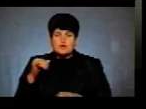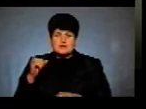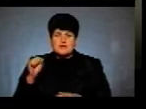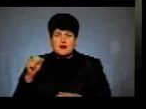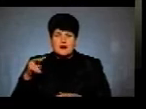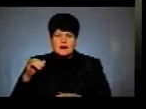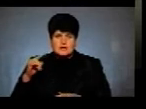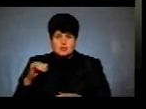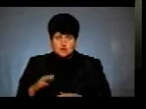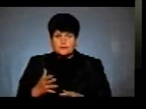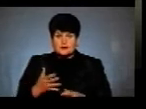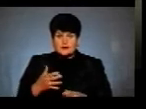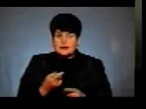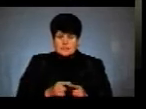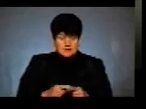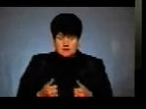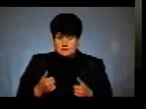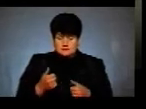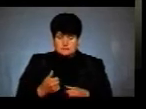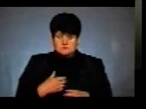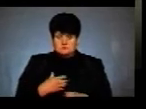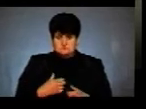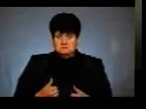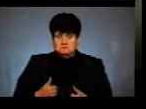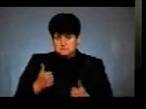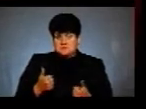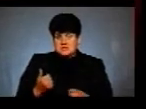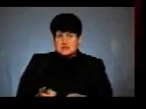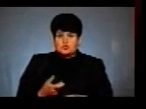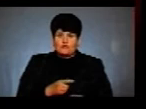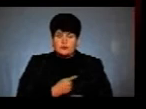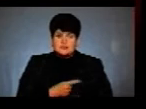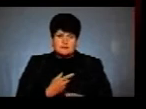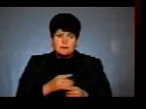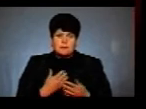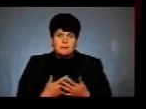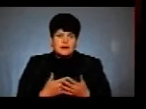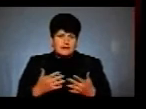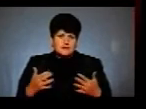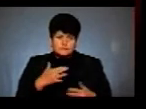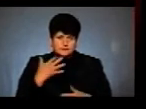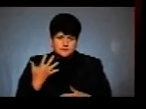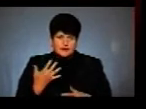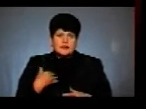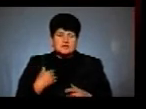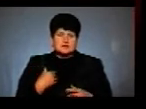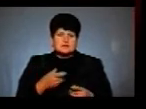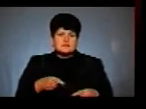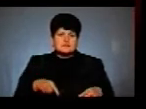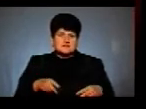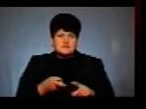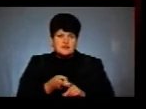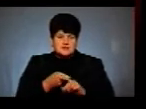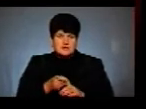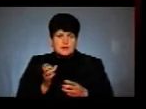престижно взагалі в медицині. Тому таких прикладів є достатньо. Наші журналісти зв'язалися по скайп-зв'язку з професором